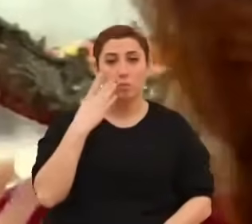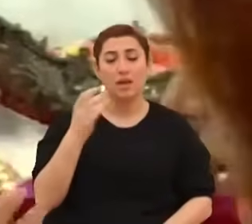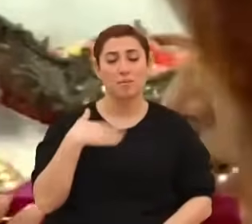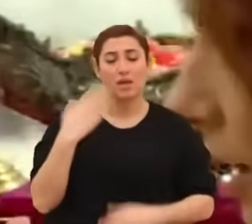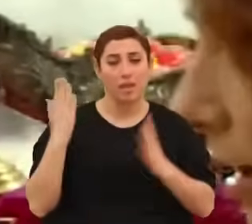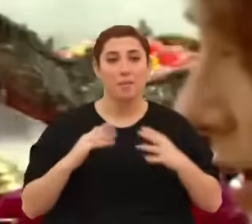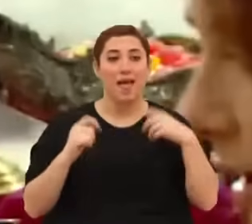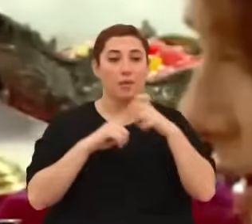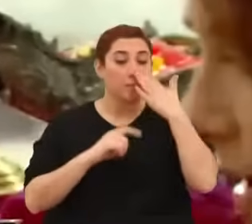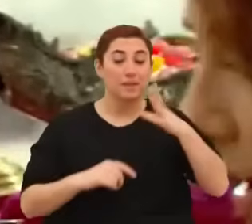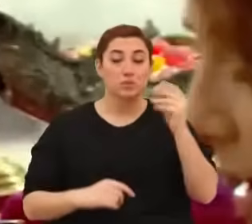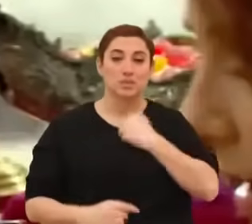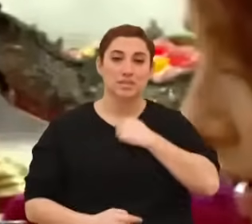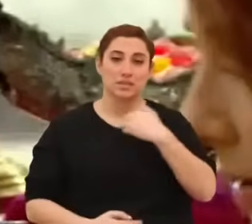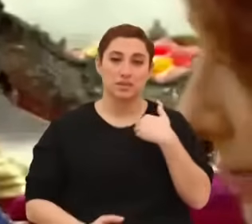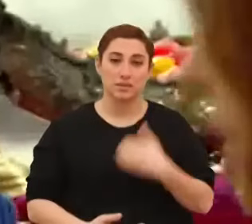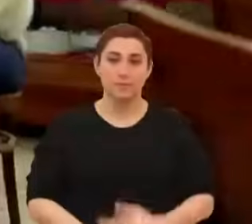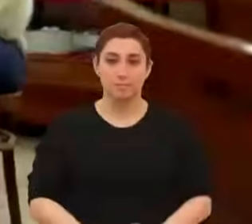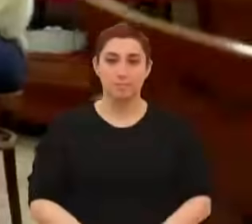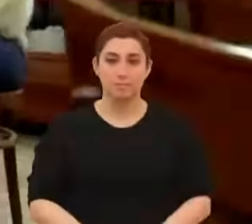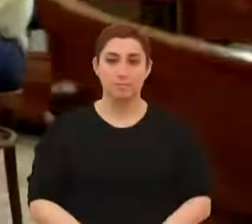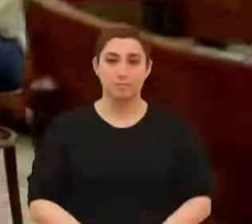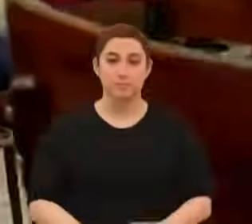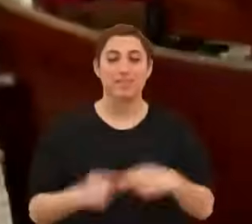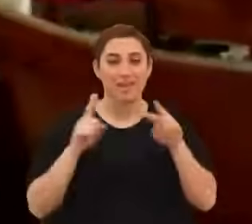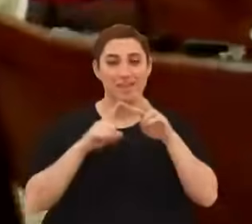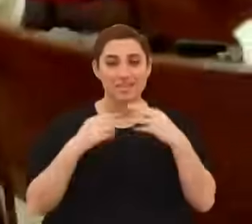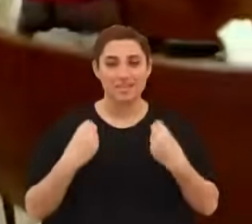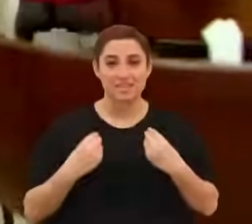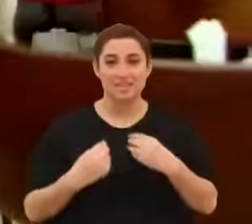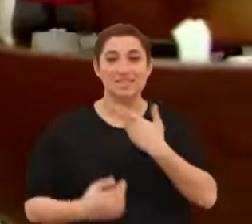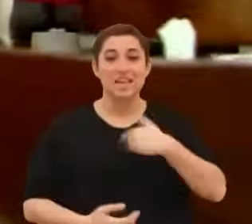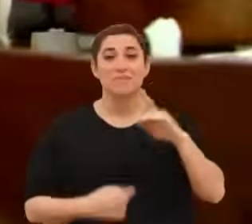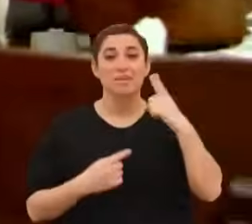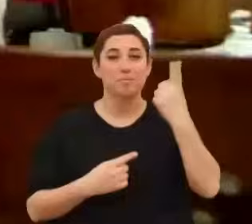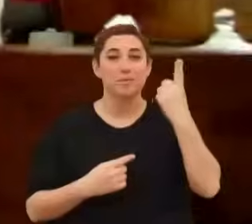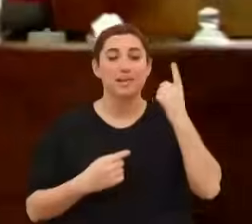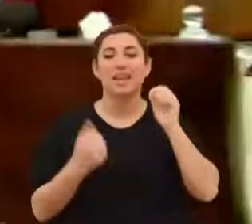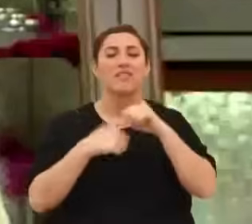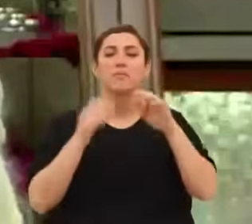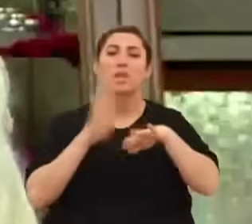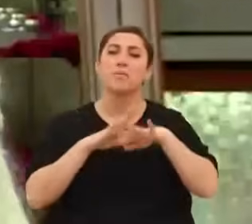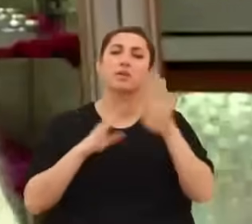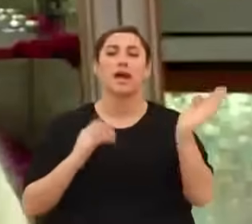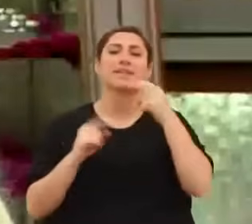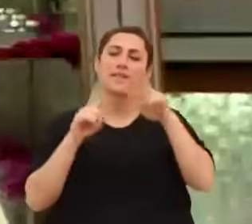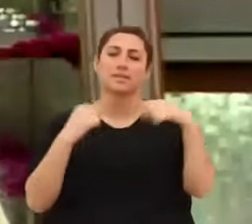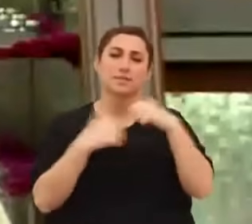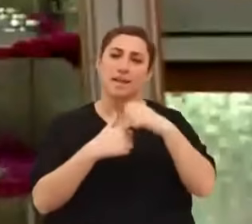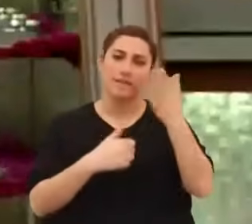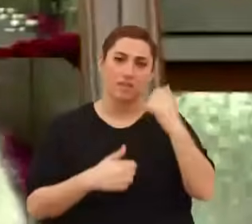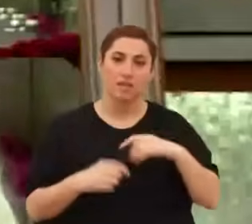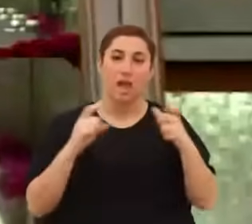Artık ben sürekli Ergun'u beklemekten çok sıkıldım yani. Nazlı, sevmediğin biriyle evlenip ne yapacaksın? Ha diyelim Niyazi ile